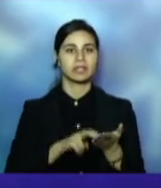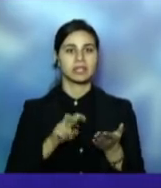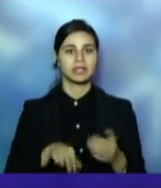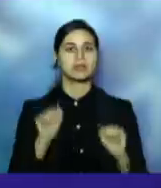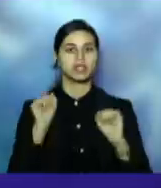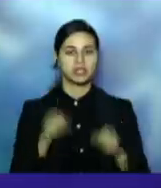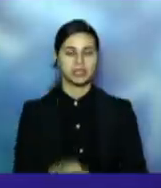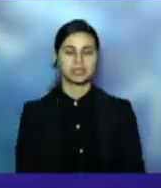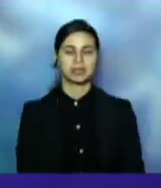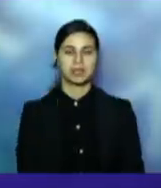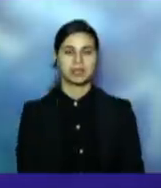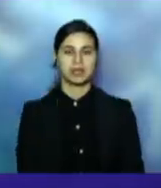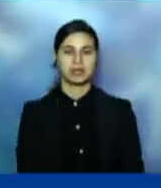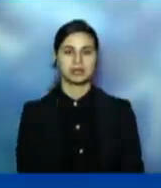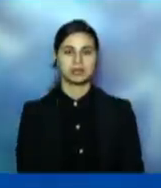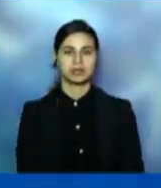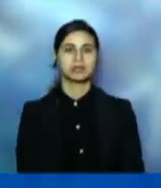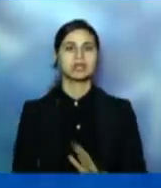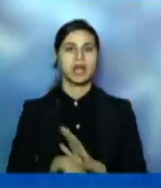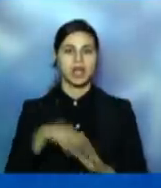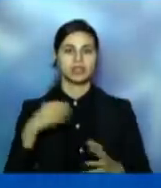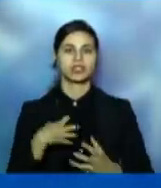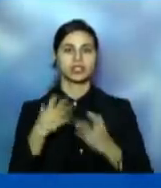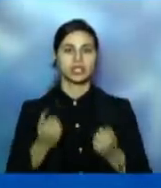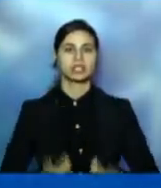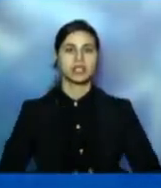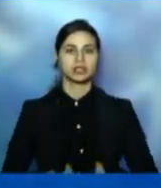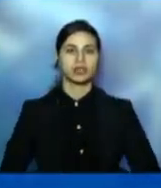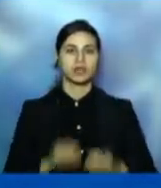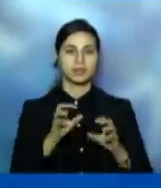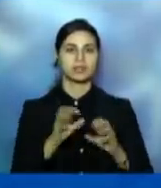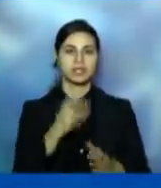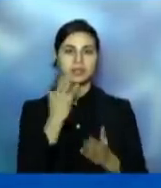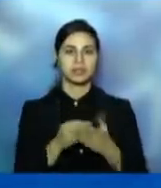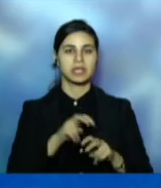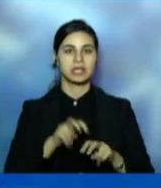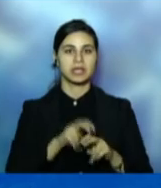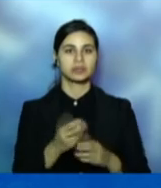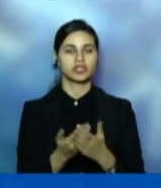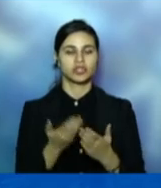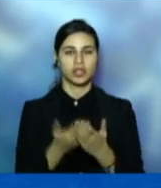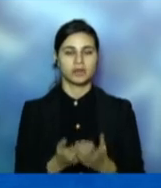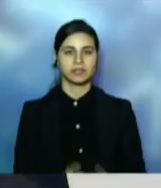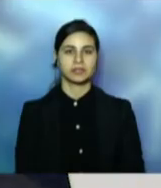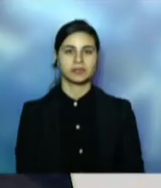აცილება შესაძლებელია. აირჩიე ჯანსაღი ცხოვრების წესი პირადი ექიმის რჩევით.